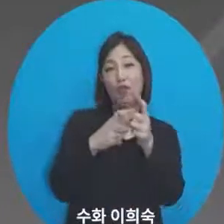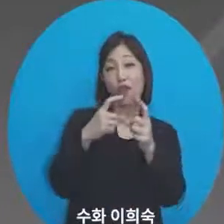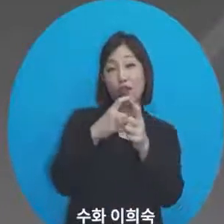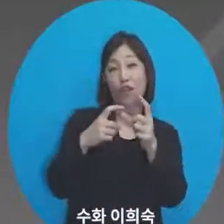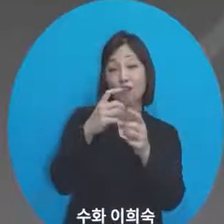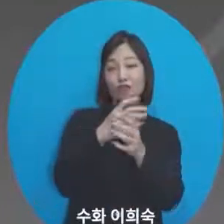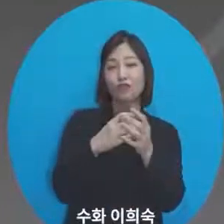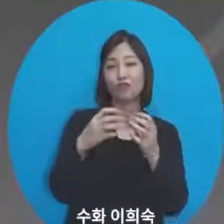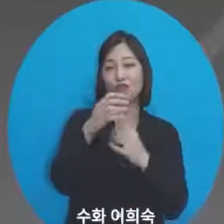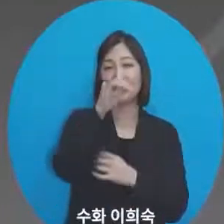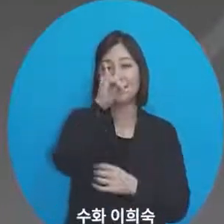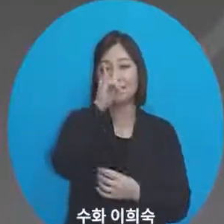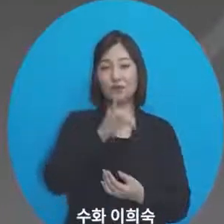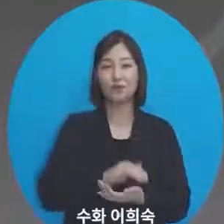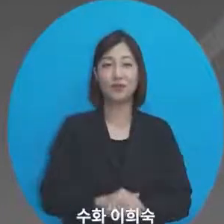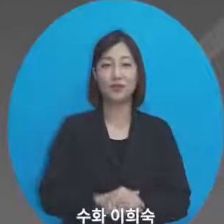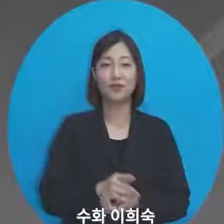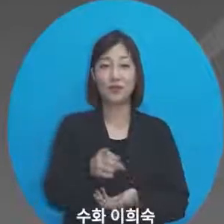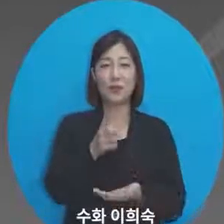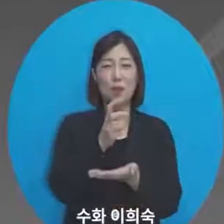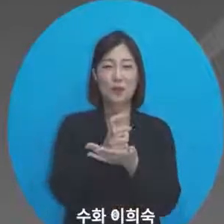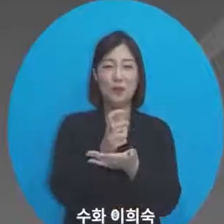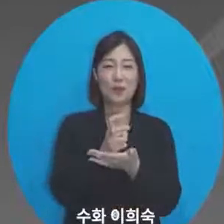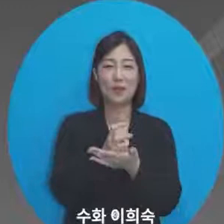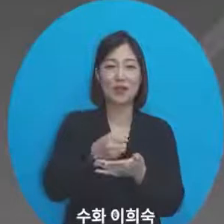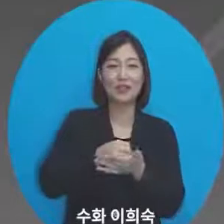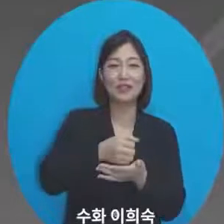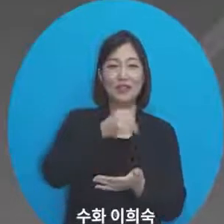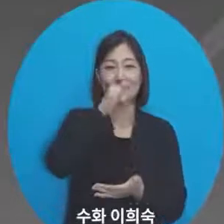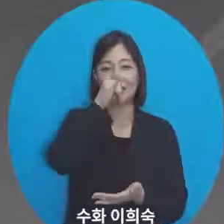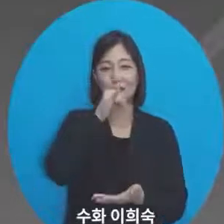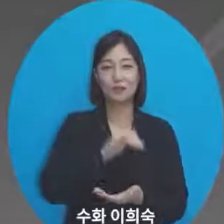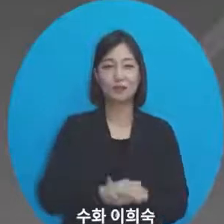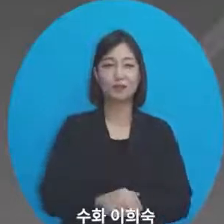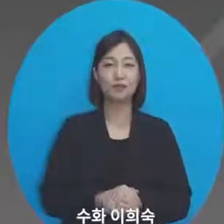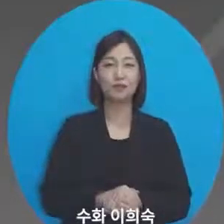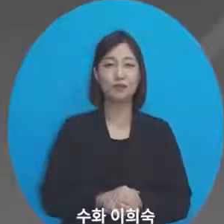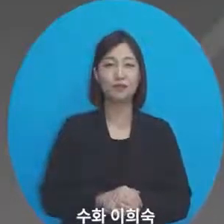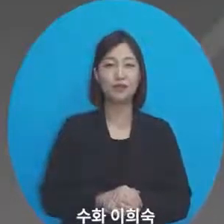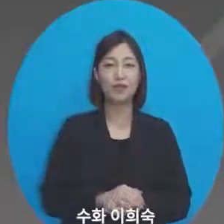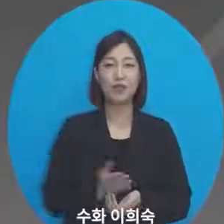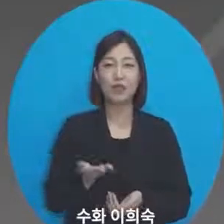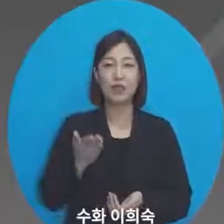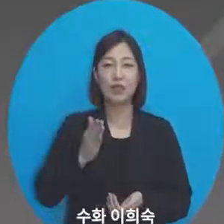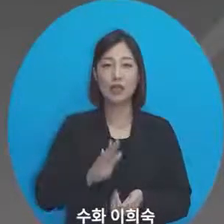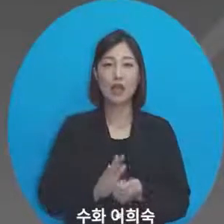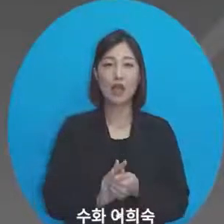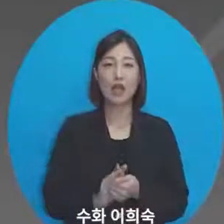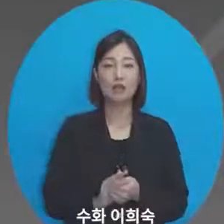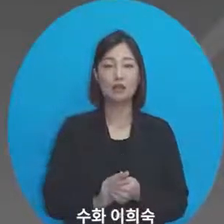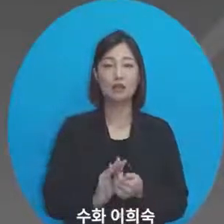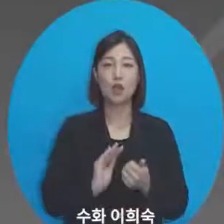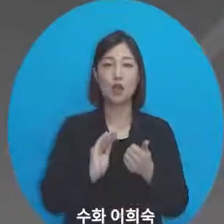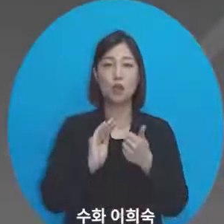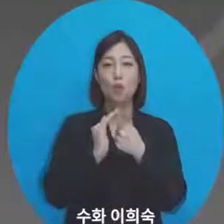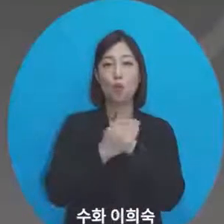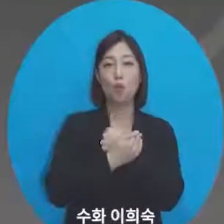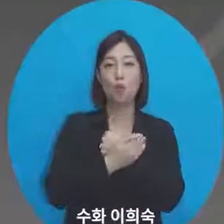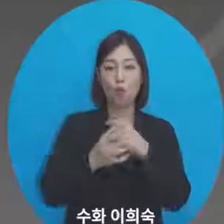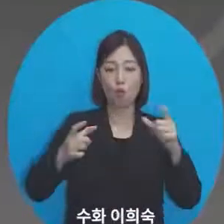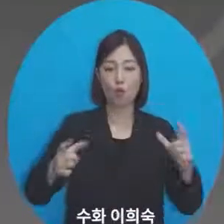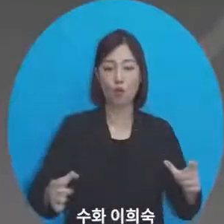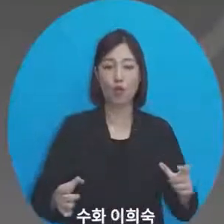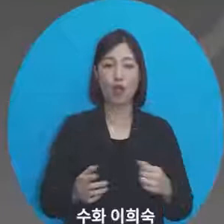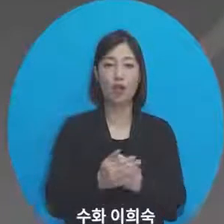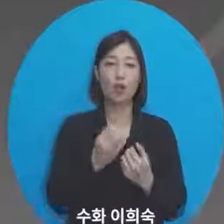보행 시간으로 규정을 하고 있습니다만 교통약점 횡단보도 보행 시간 같은 경우에는 보행 시간을 7초에